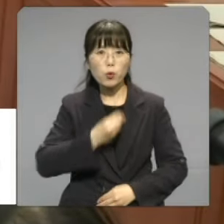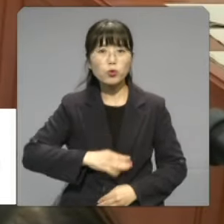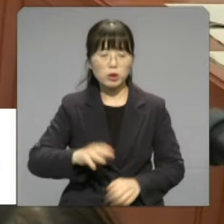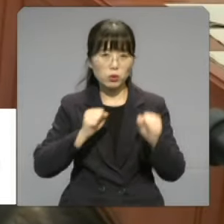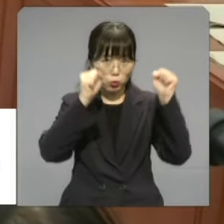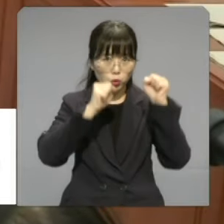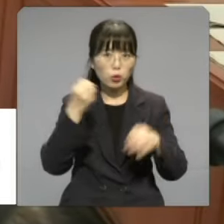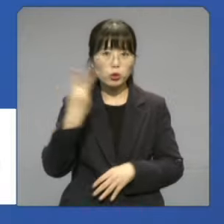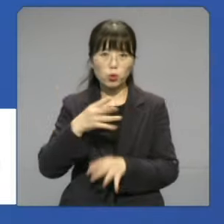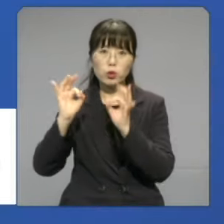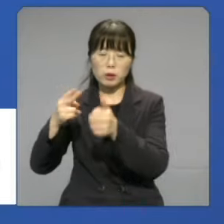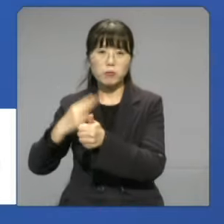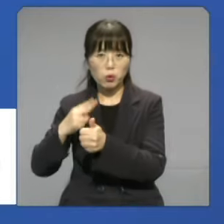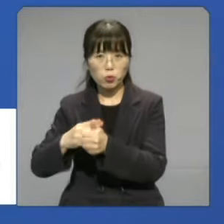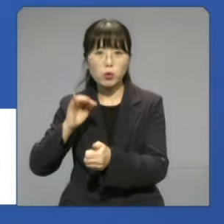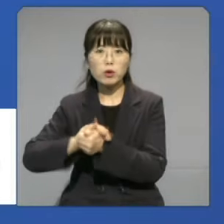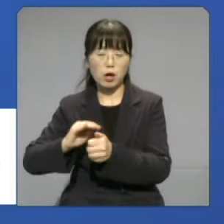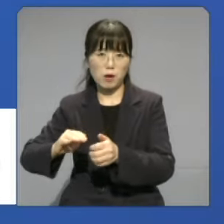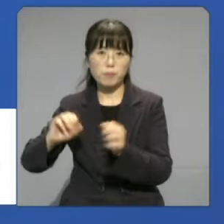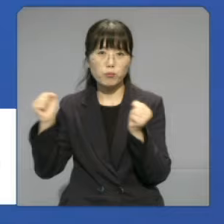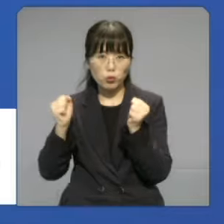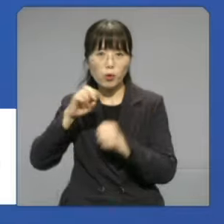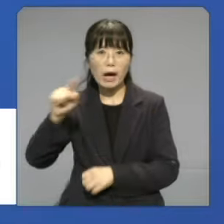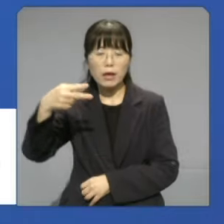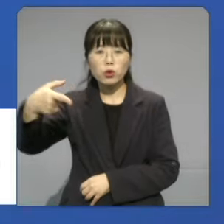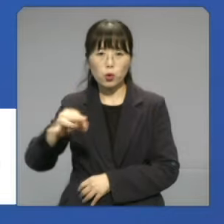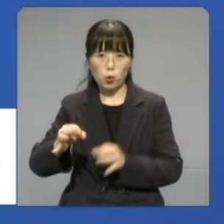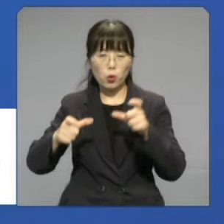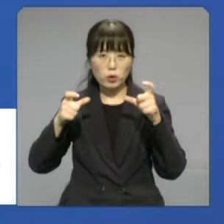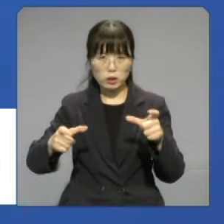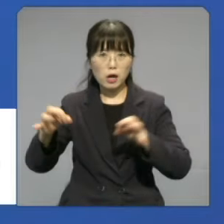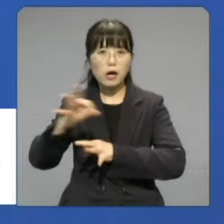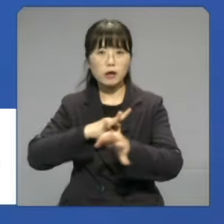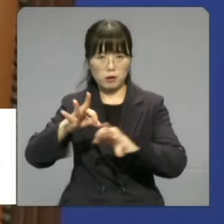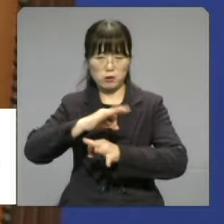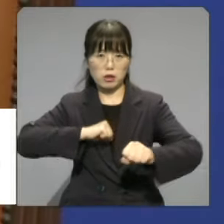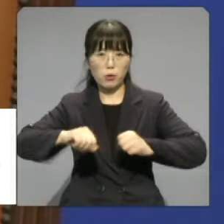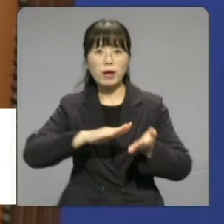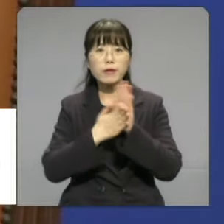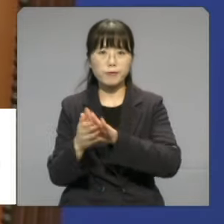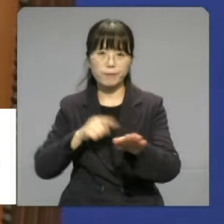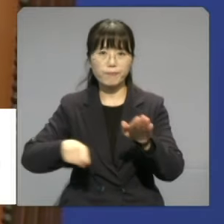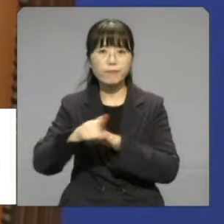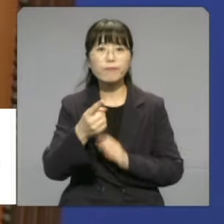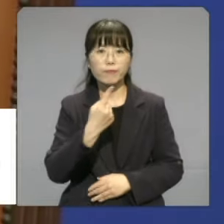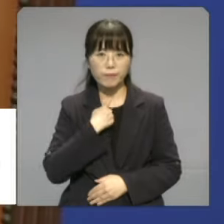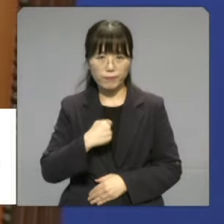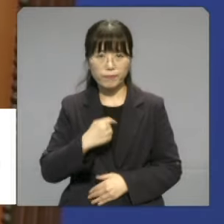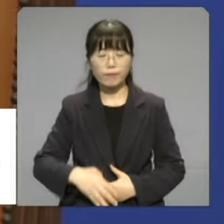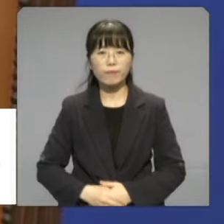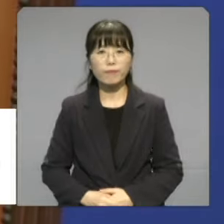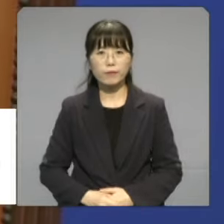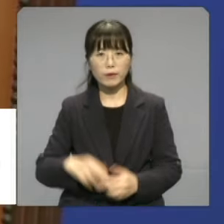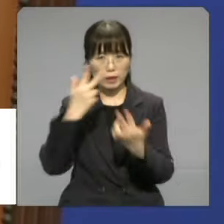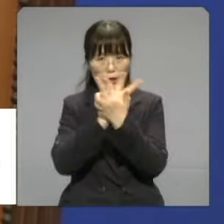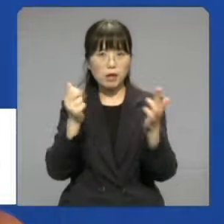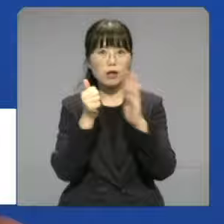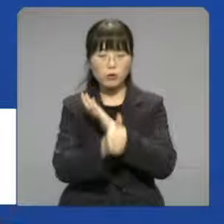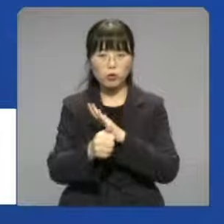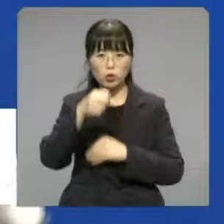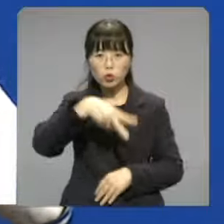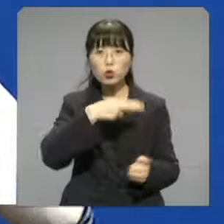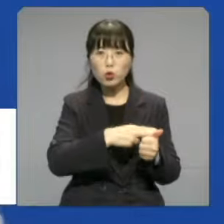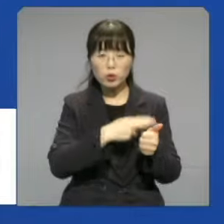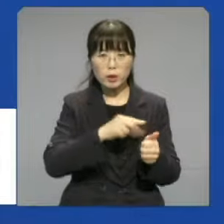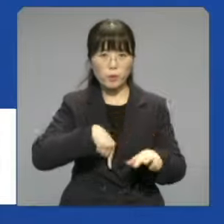복지운동에, 김 교수는 경북 안동에서 지역경제 활성화에 앞장서 왔습니다. 이재명 대표는 유